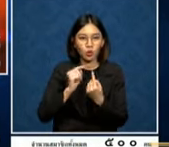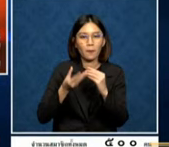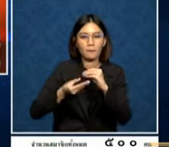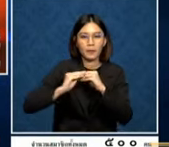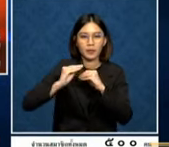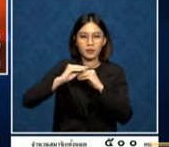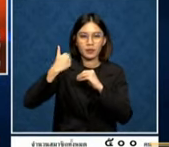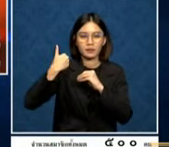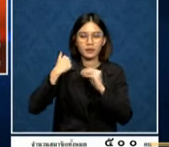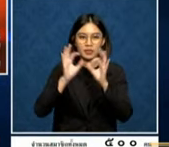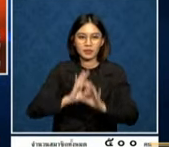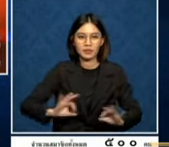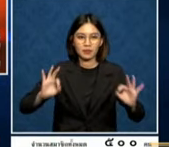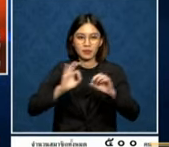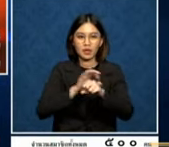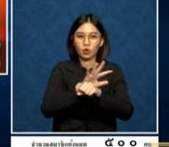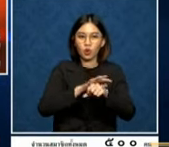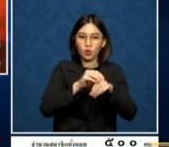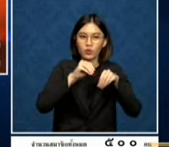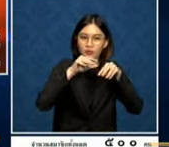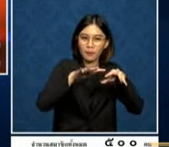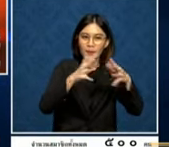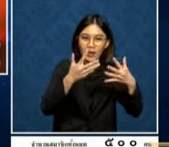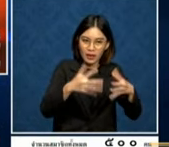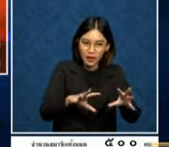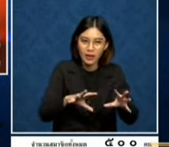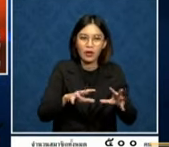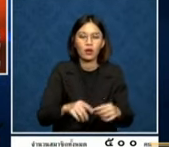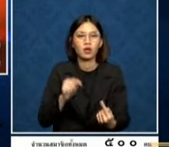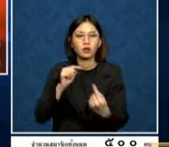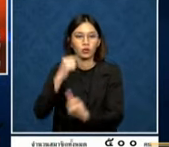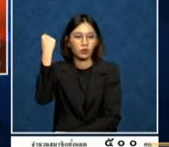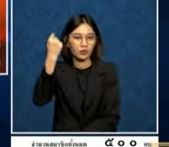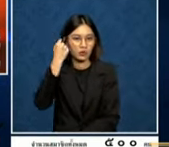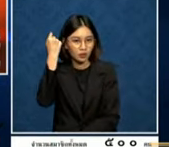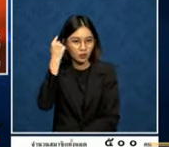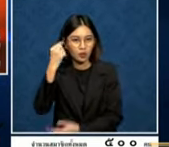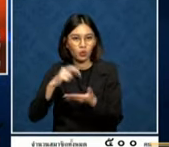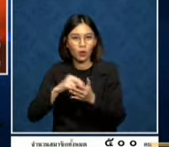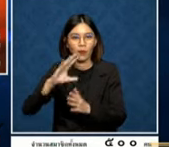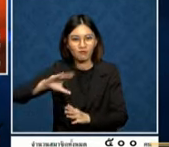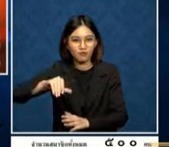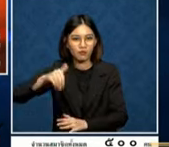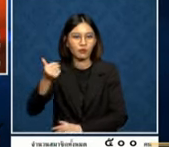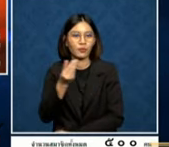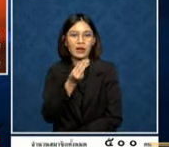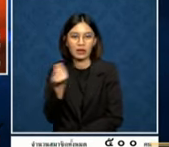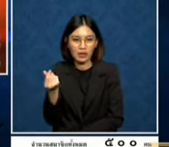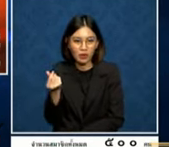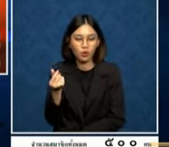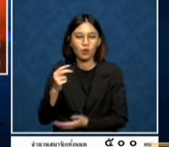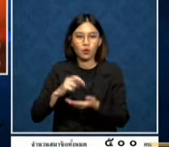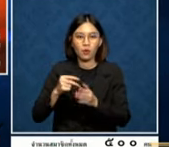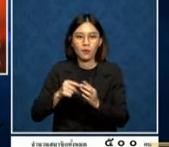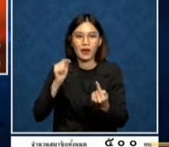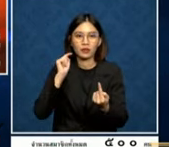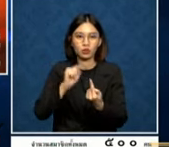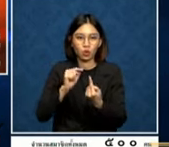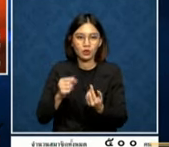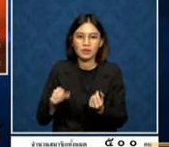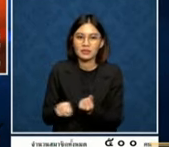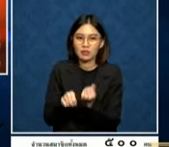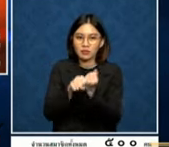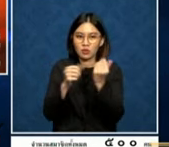ขึ้นโดยเฉพาะหลังวิกฤตโควิด- 199ที่ผ่านมามานะคะภาคการท่องเที่ยวค่ะเป็นภาคที่ฟื้นตัวเร็วที่สุดและกลายมาเป็นเครื่องยนต์ทาง